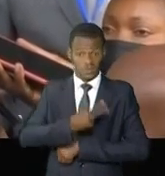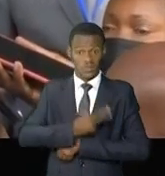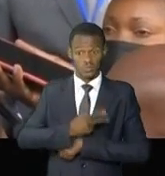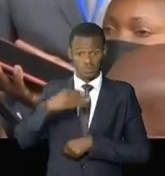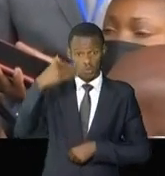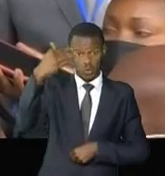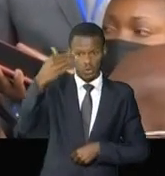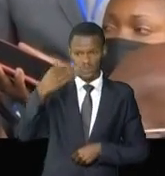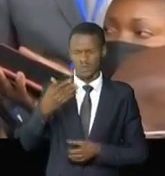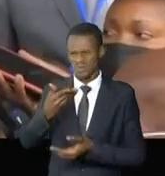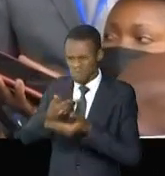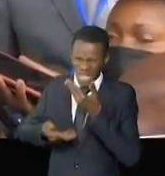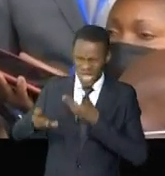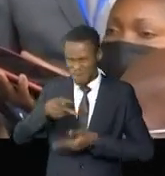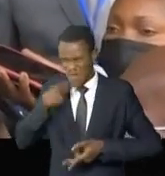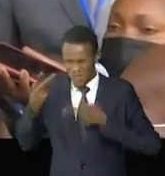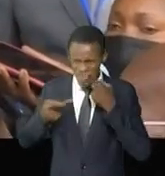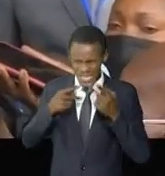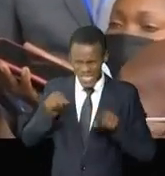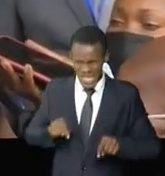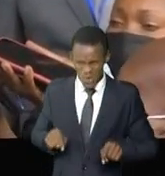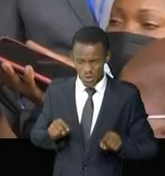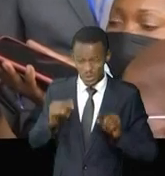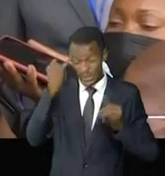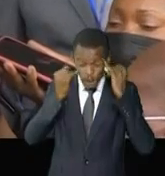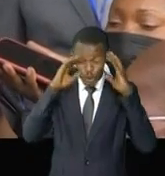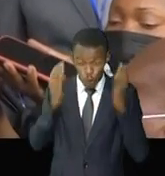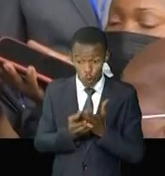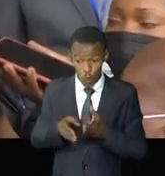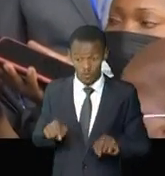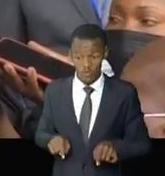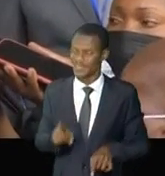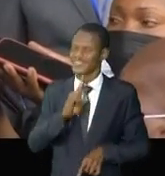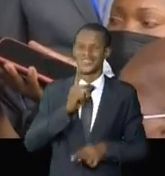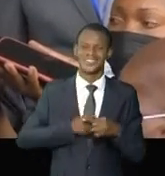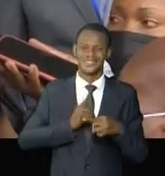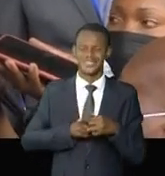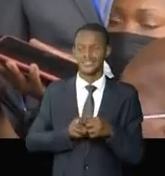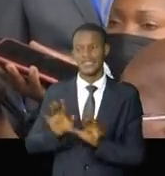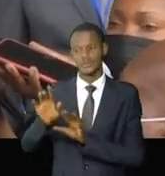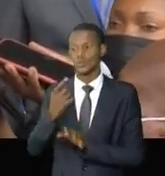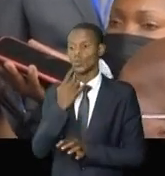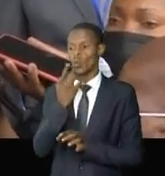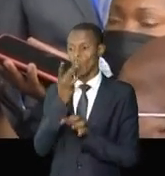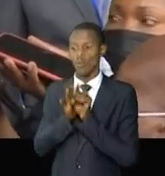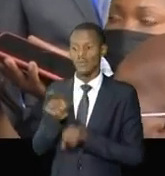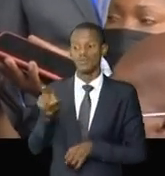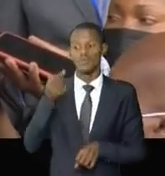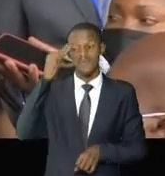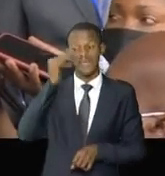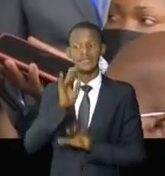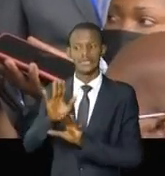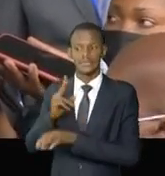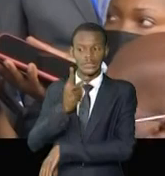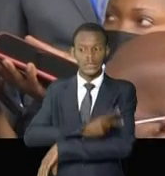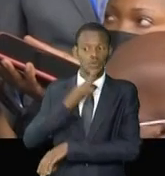l'on peut enrichir tout un programme de gouvernement qui nécessite pas mal d'articulations. Et donc, dans